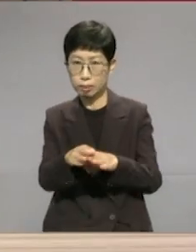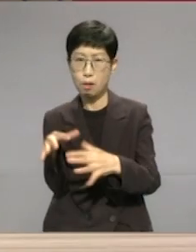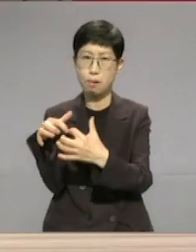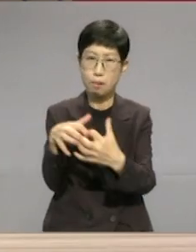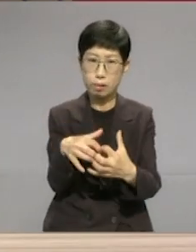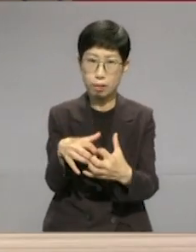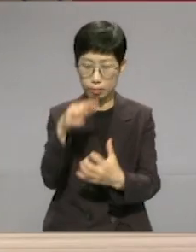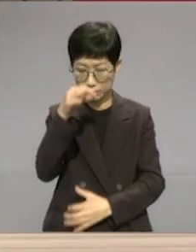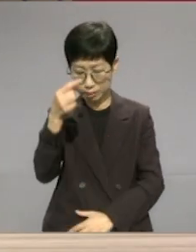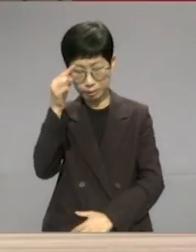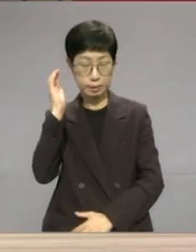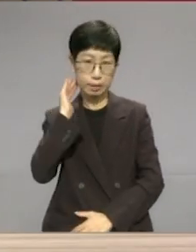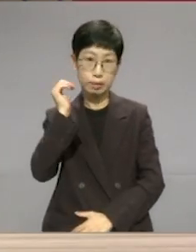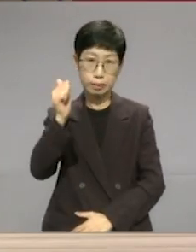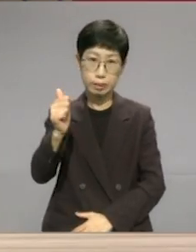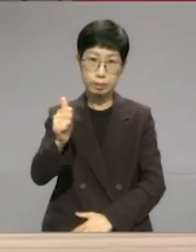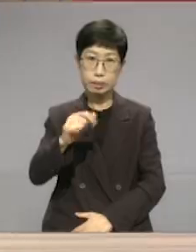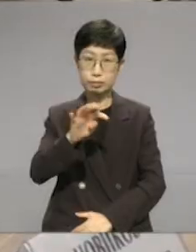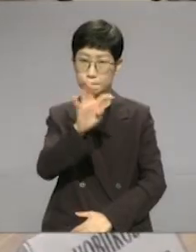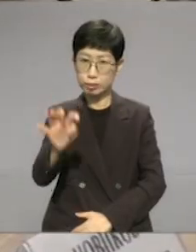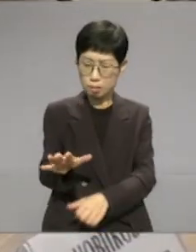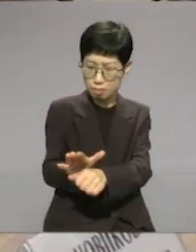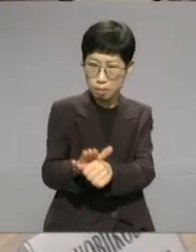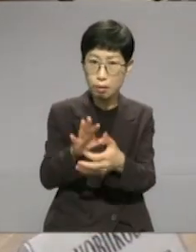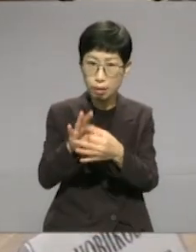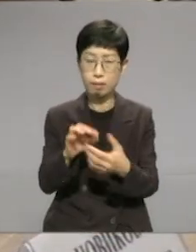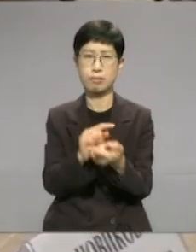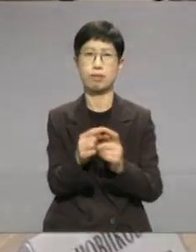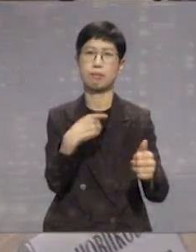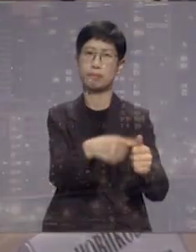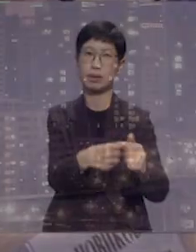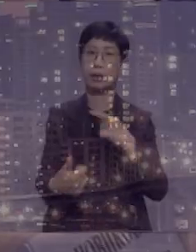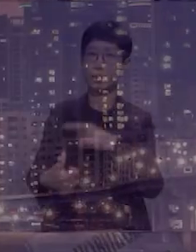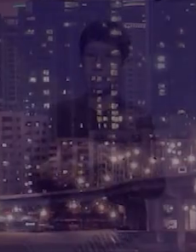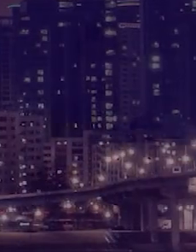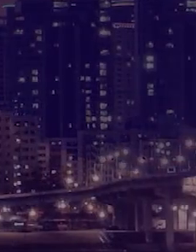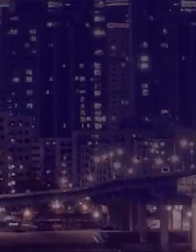푸틴 대통령은 서방의 무기 지원 정책을 들어 서로 비난했습니다.